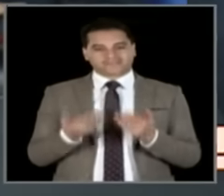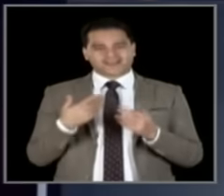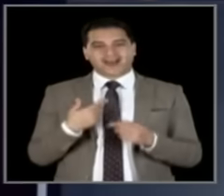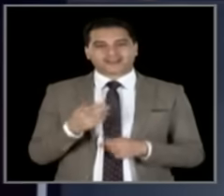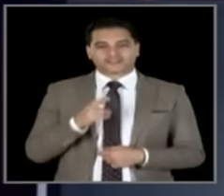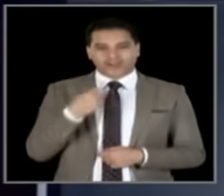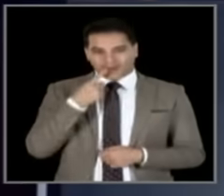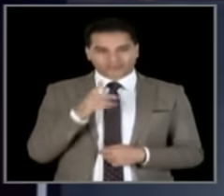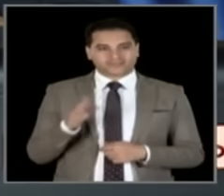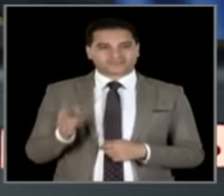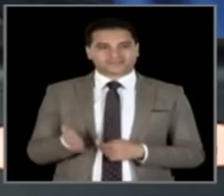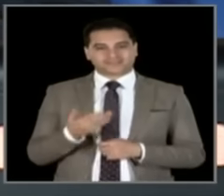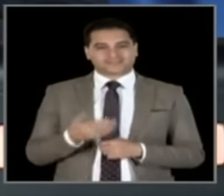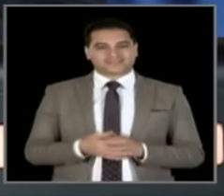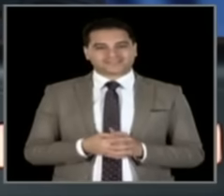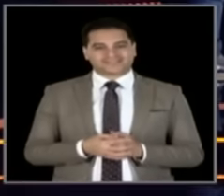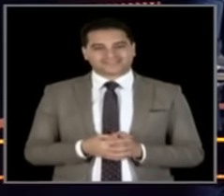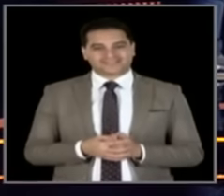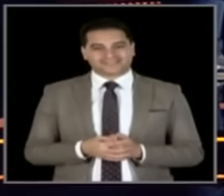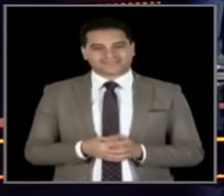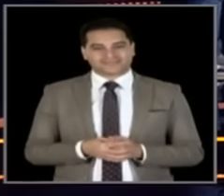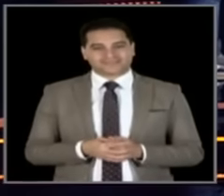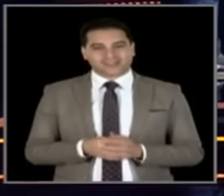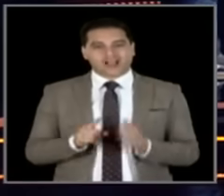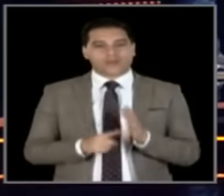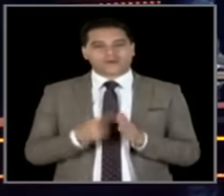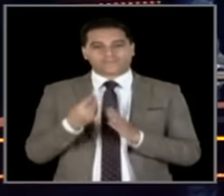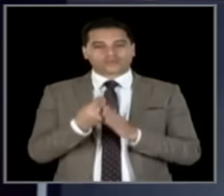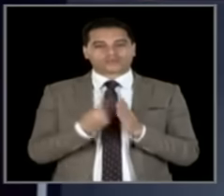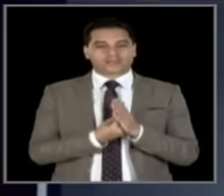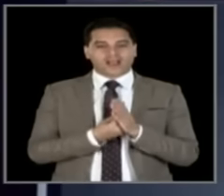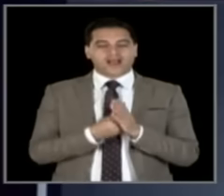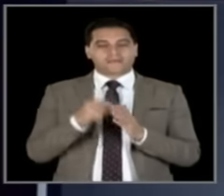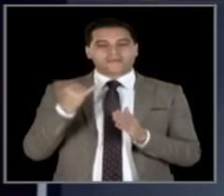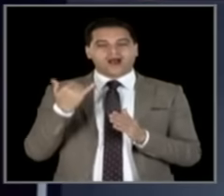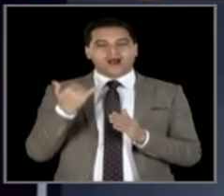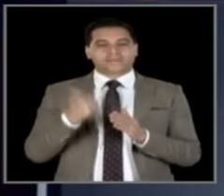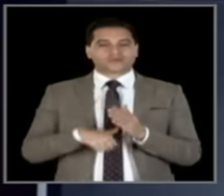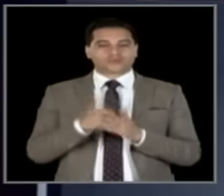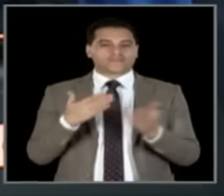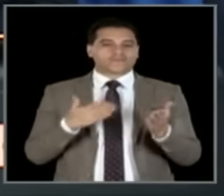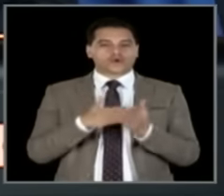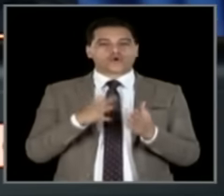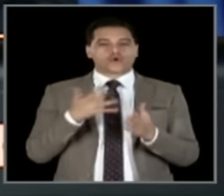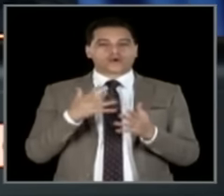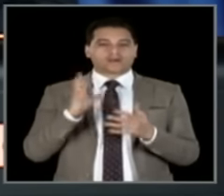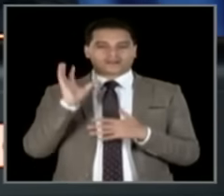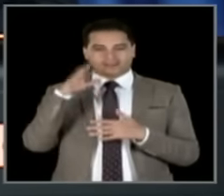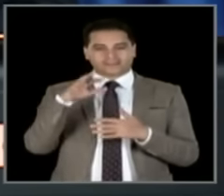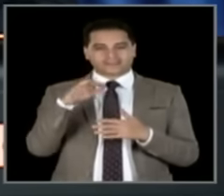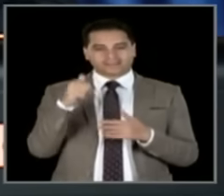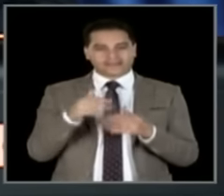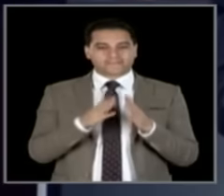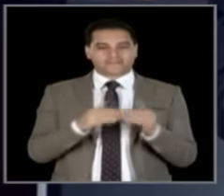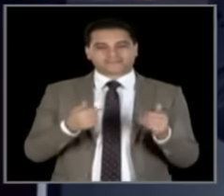أقول السؤال. ما يلا ما هو أول منتخب عربي وصل لنصف نهائي أولمبياد كرة اليد؟ هي مصر فعلا.